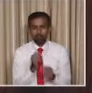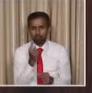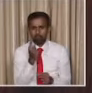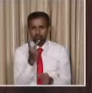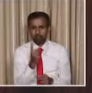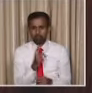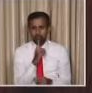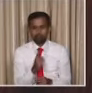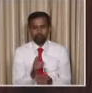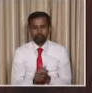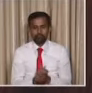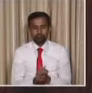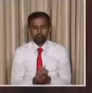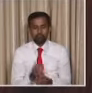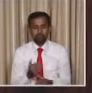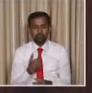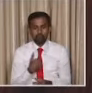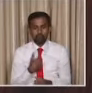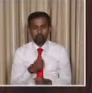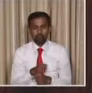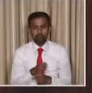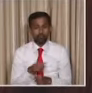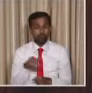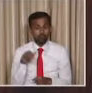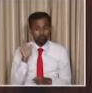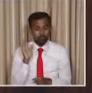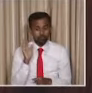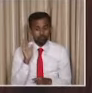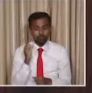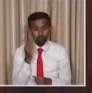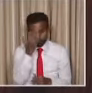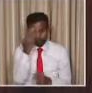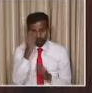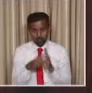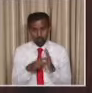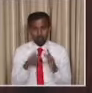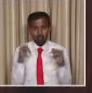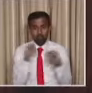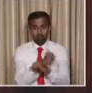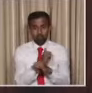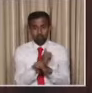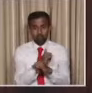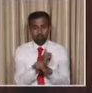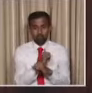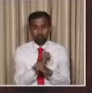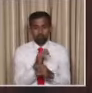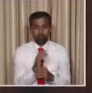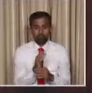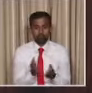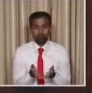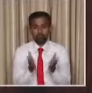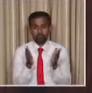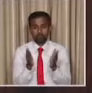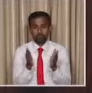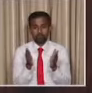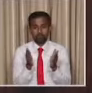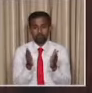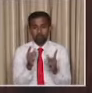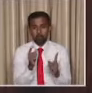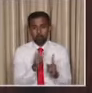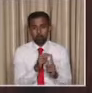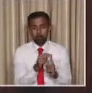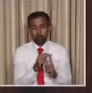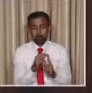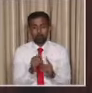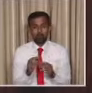මතකෙන් අපේ රජේ කාලේ තමයි යාපන එයාපෝට් එක ඉන්දියාව දක්වා පලාලි එයාපෝට්